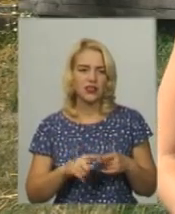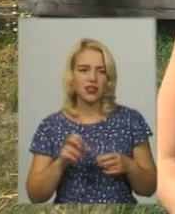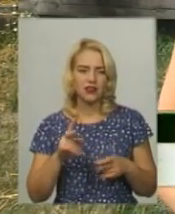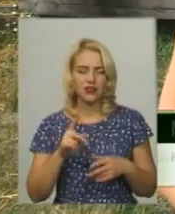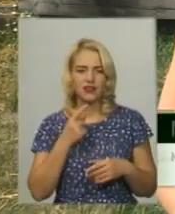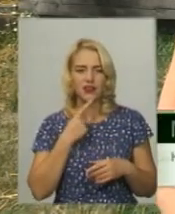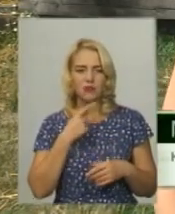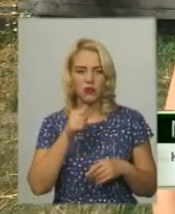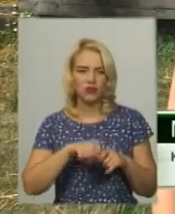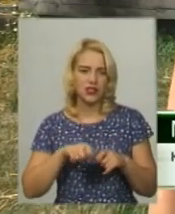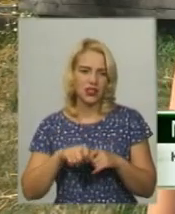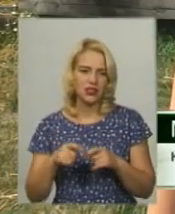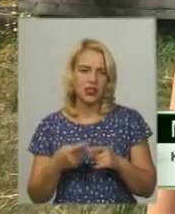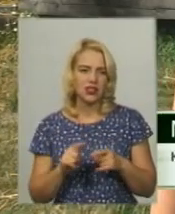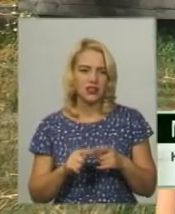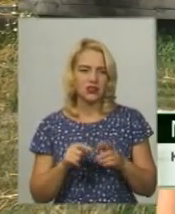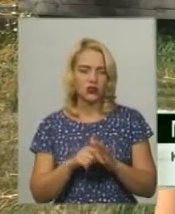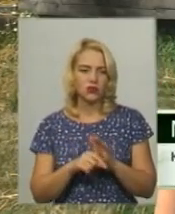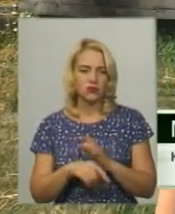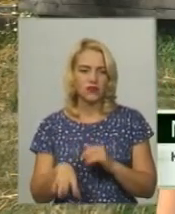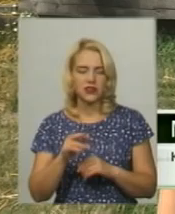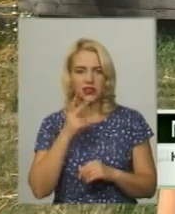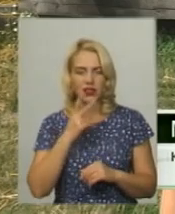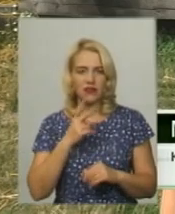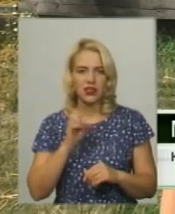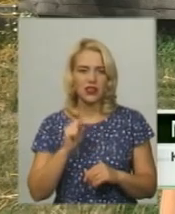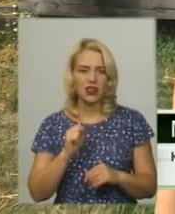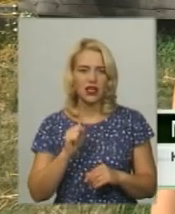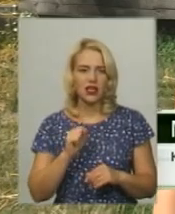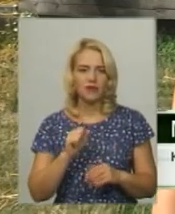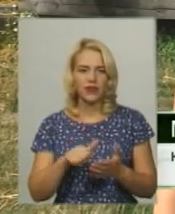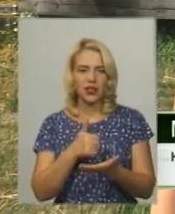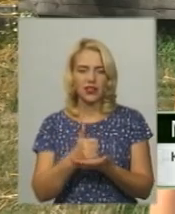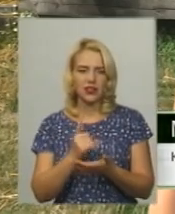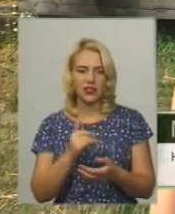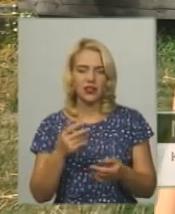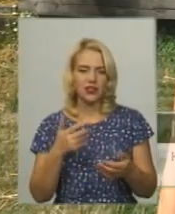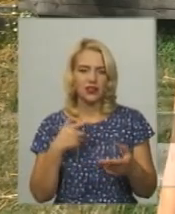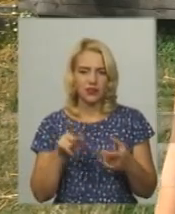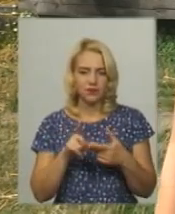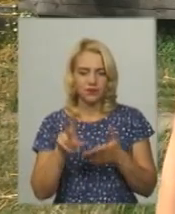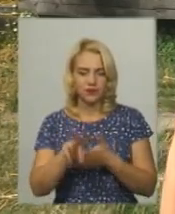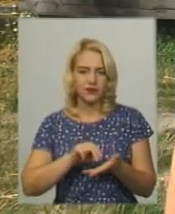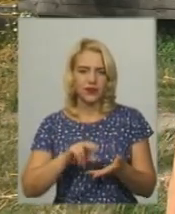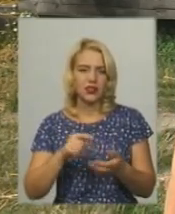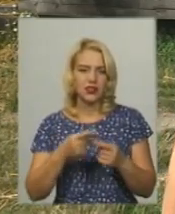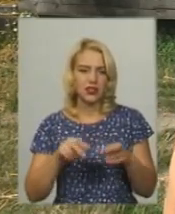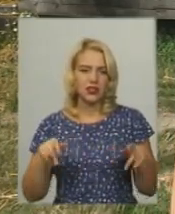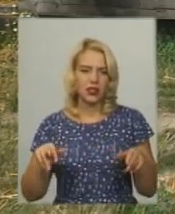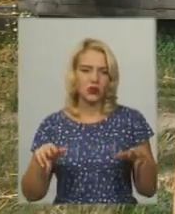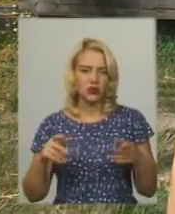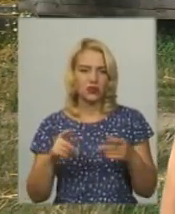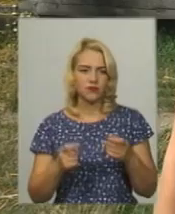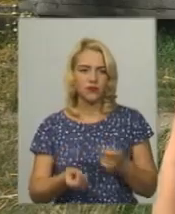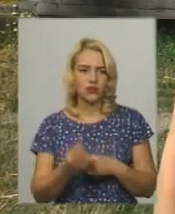імпровізація, тобто всі дивляться на лідера і підхватують, і тому танок народжується прямо